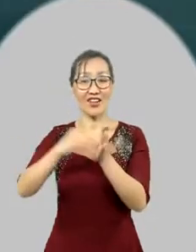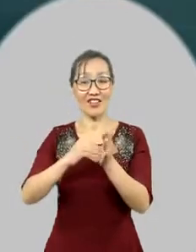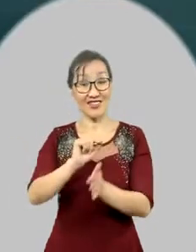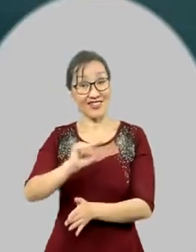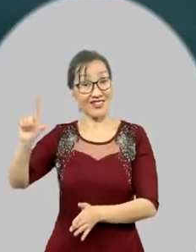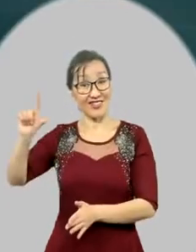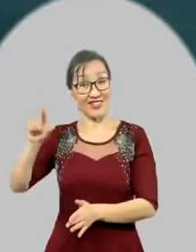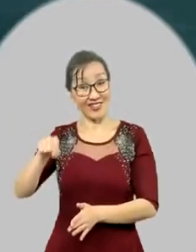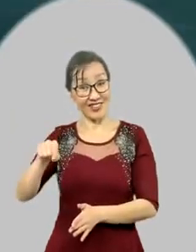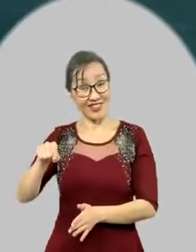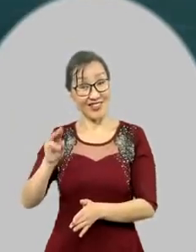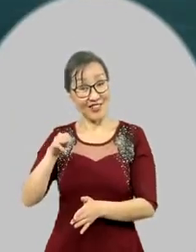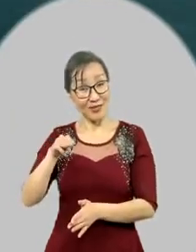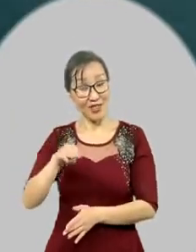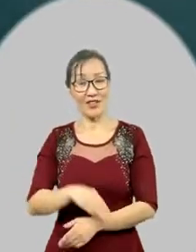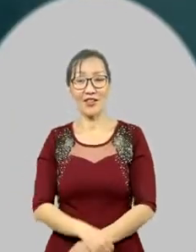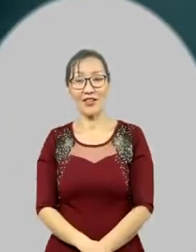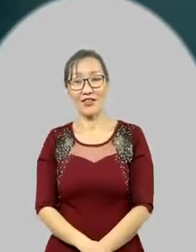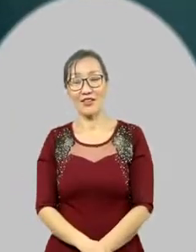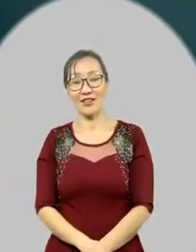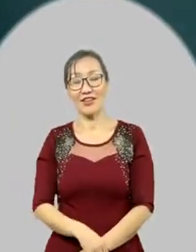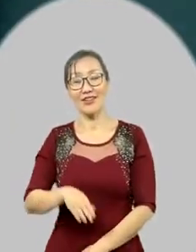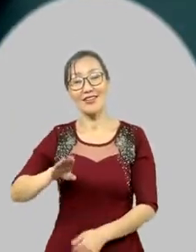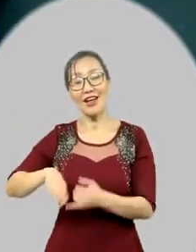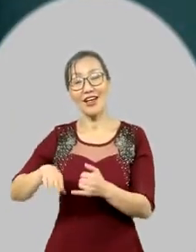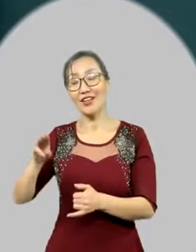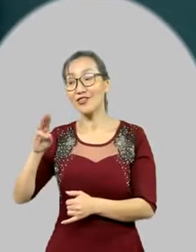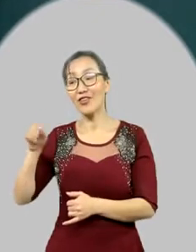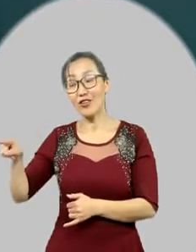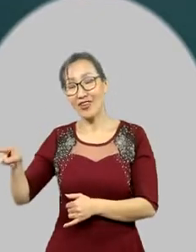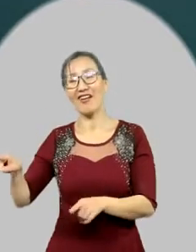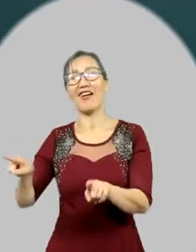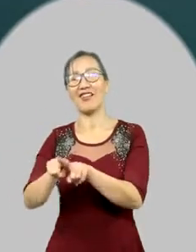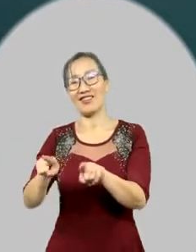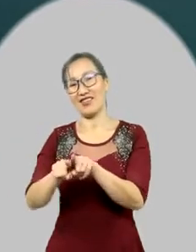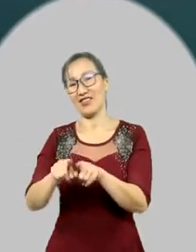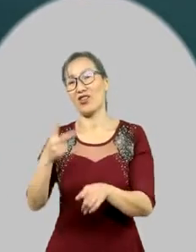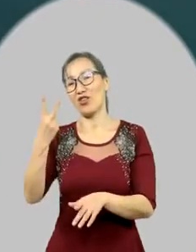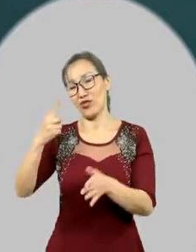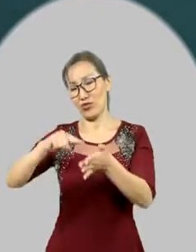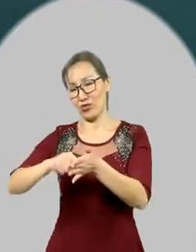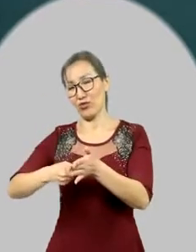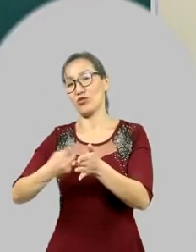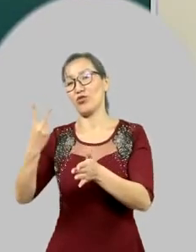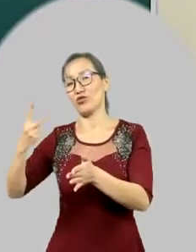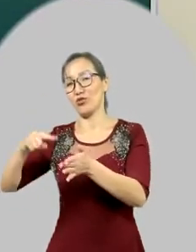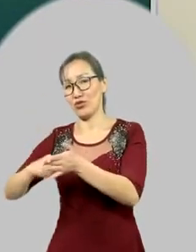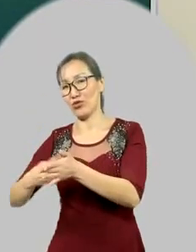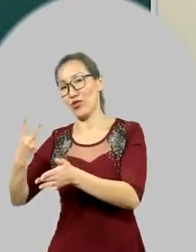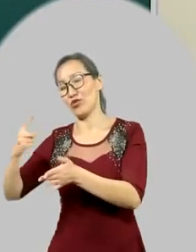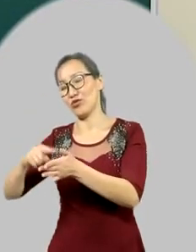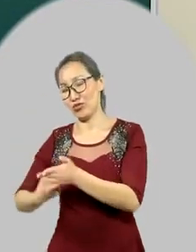ихсэх зүй тогтол ажиглагдаж байна. Тэгвэл үүний дараагийн тоо мөн 2 дахин ихсээд